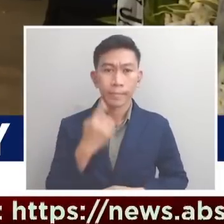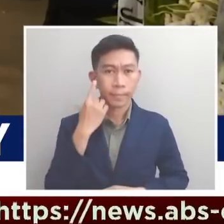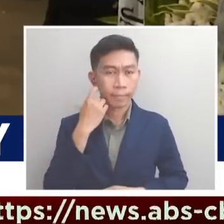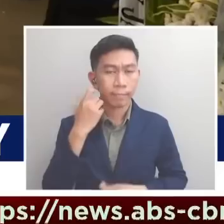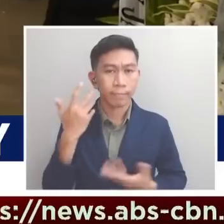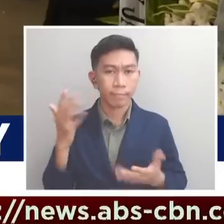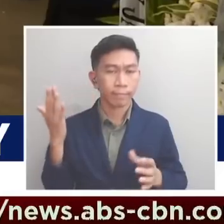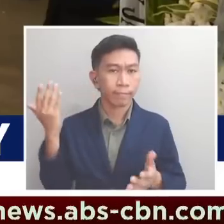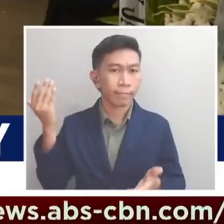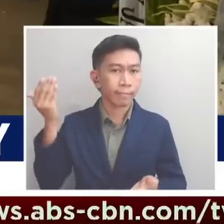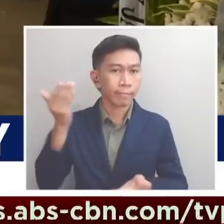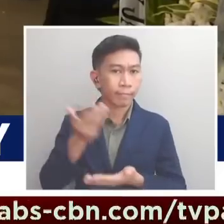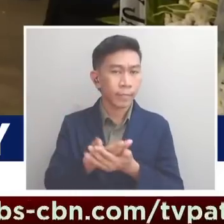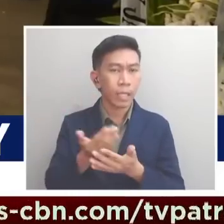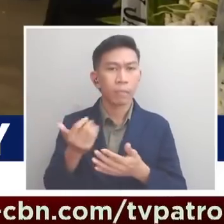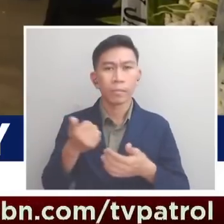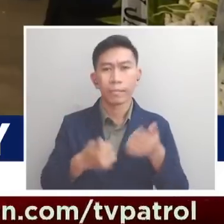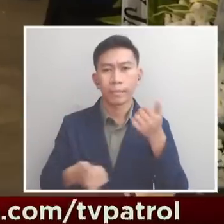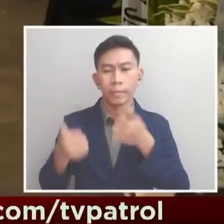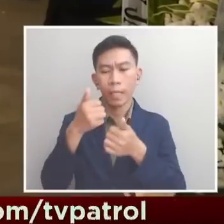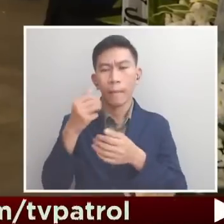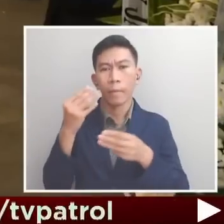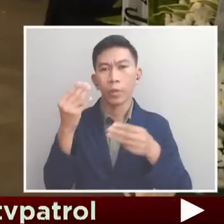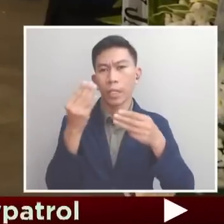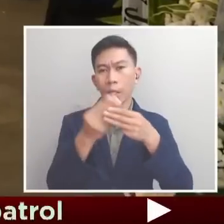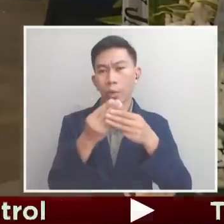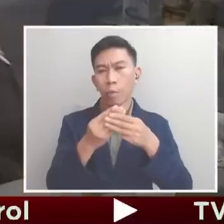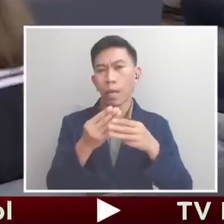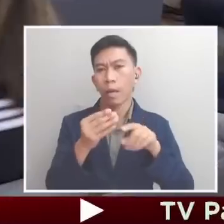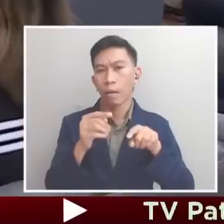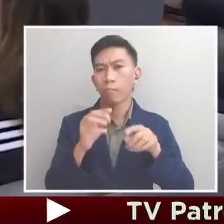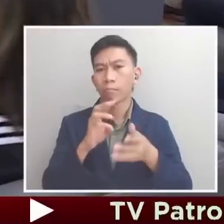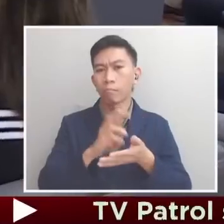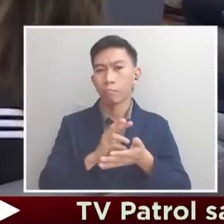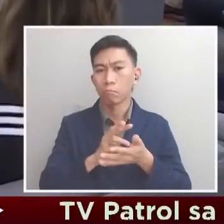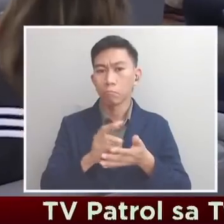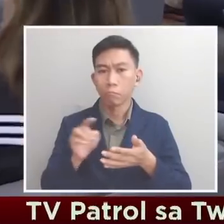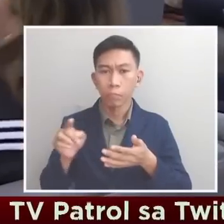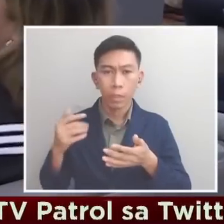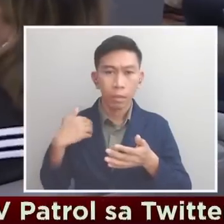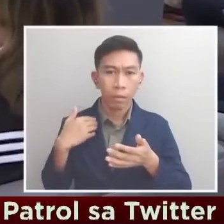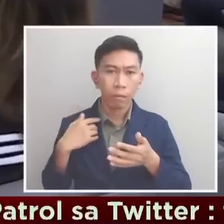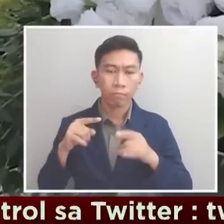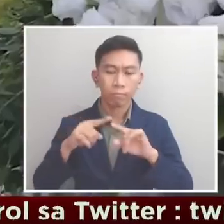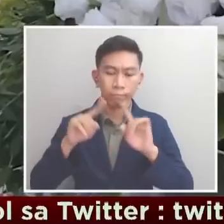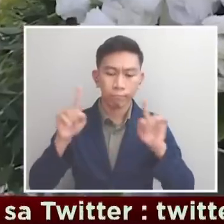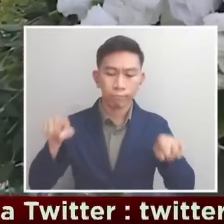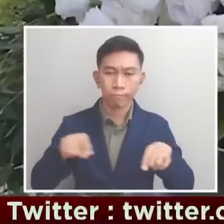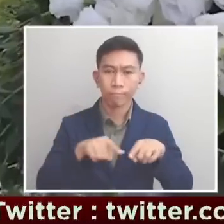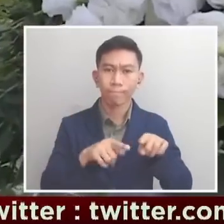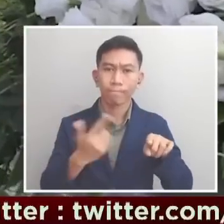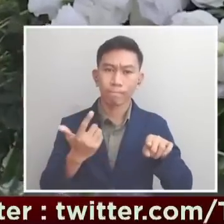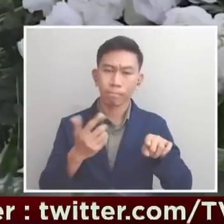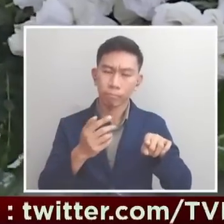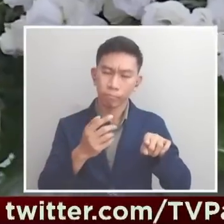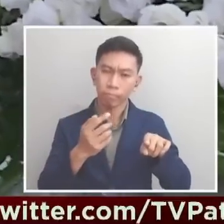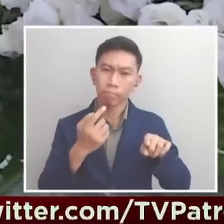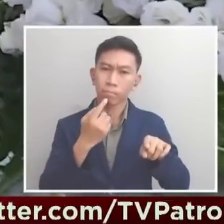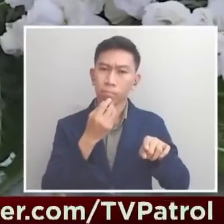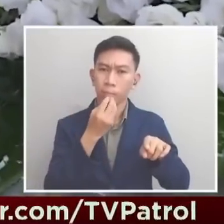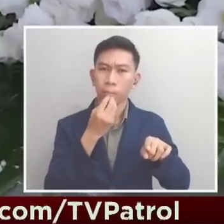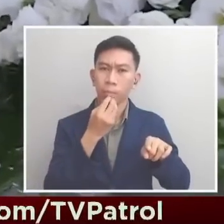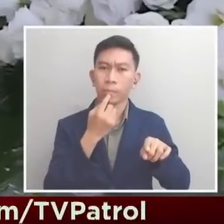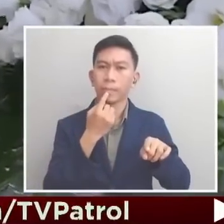ng Muntinlupa City at iginawad nga yung kopya ng resolusyon ng syudad na nagbibigay pagkilala at pasasalamat dito kay dating